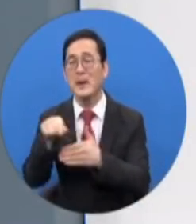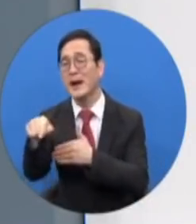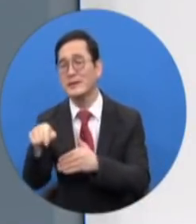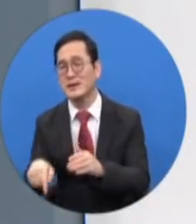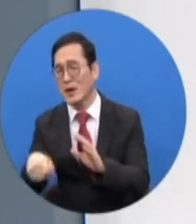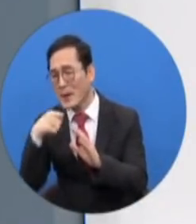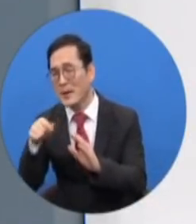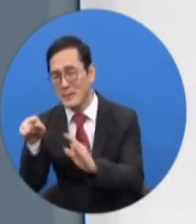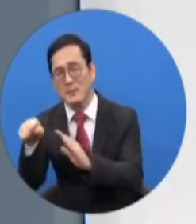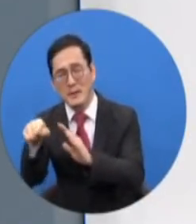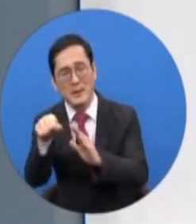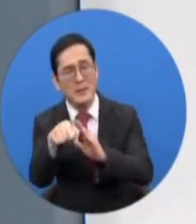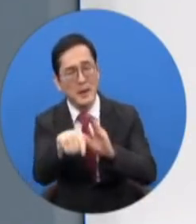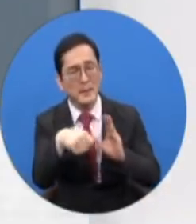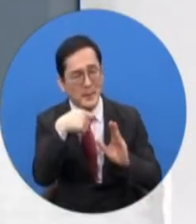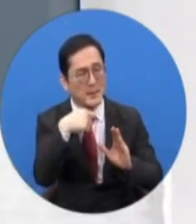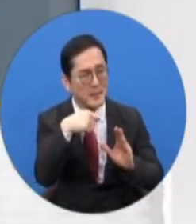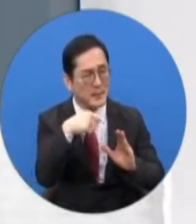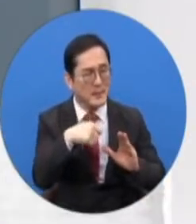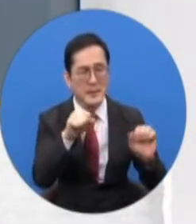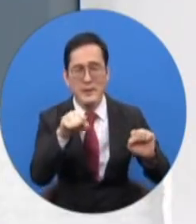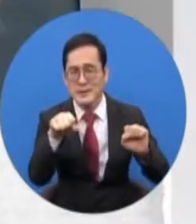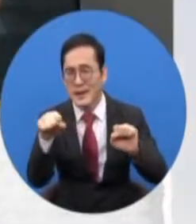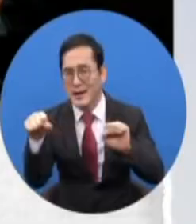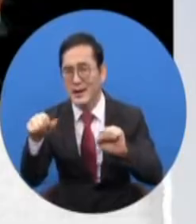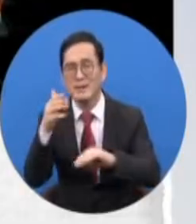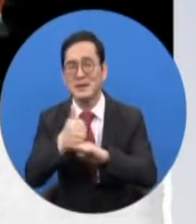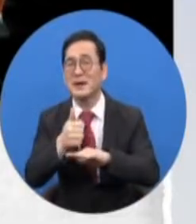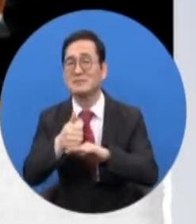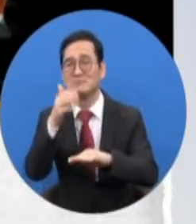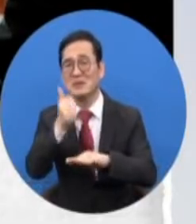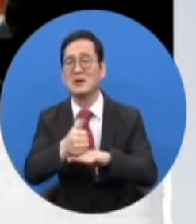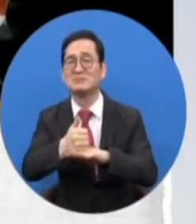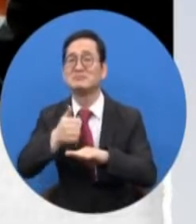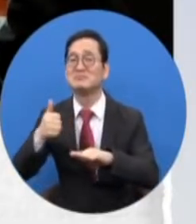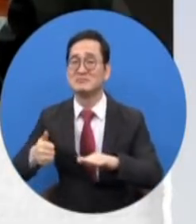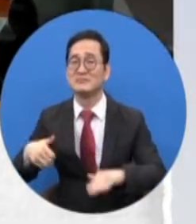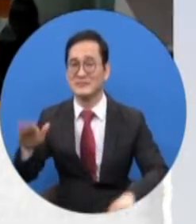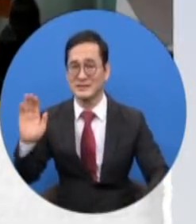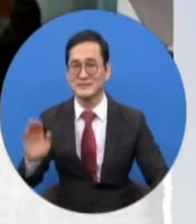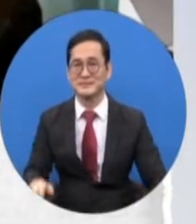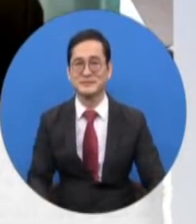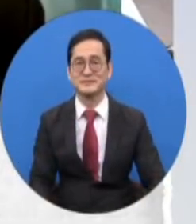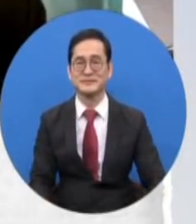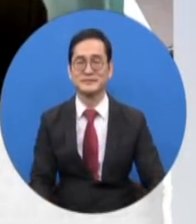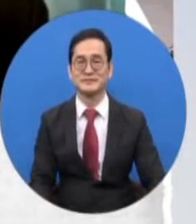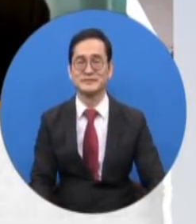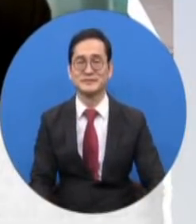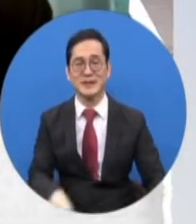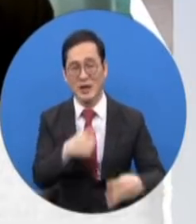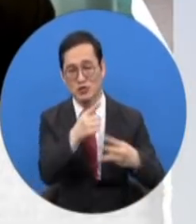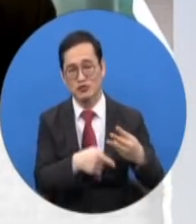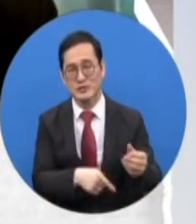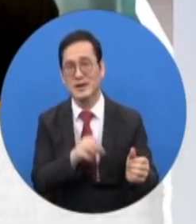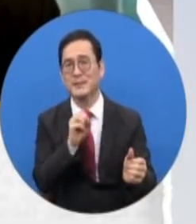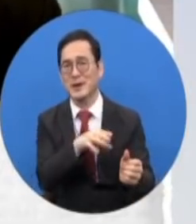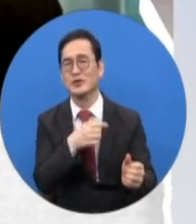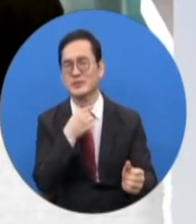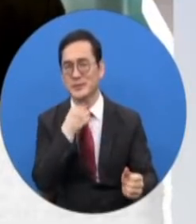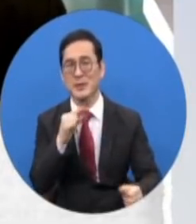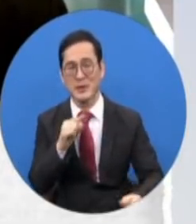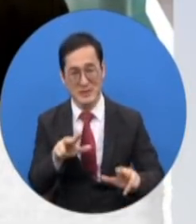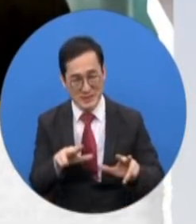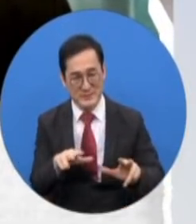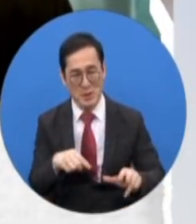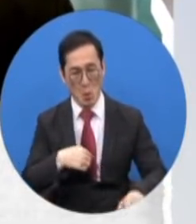참모들하고 다 다니면서 인사하고 했는데요. 저는 다만 윤석열 당선인께 이런 건 좀 말씀드리고 네. 싶어요. 지금은 혼밥 안